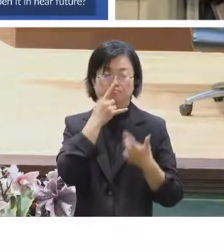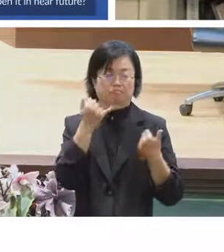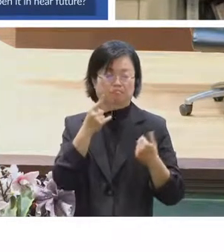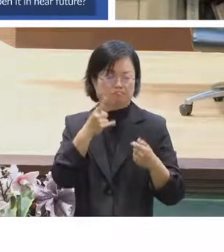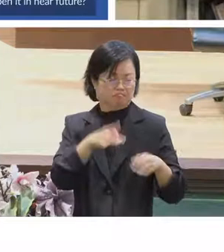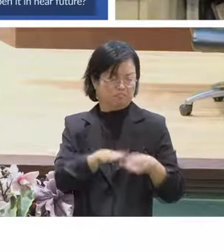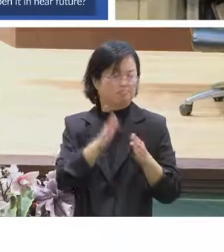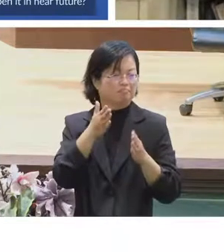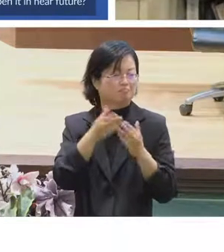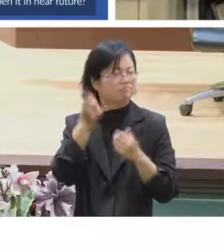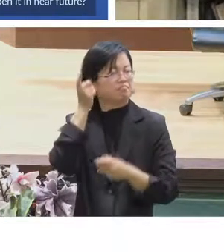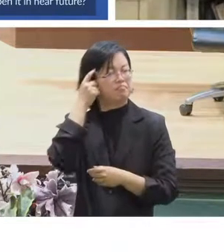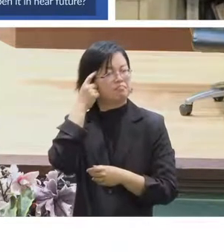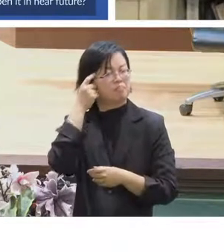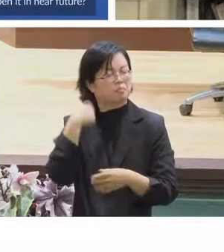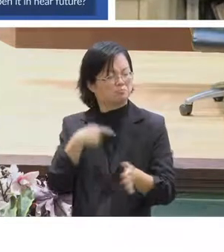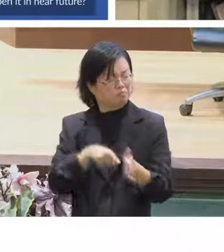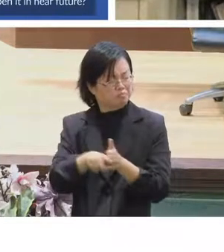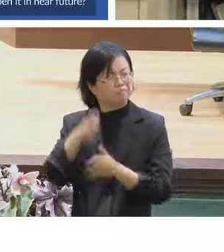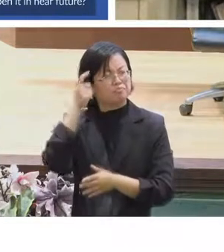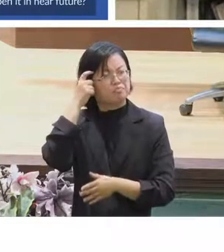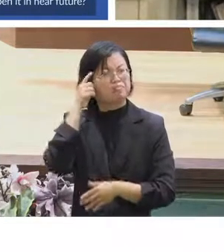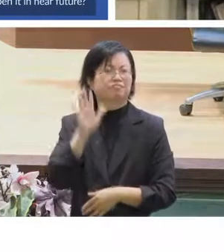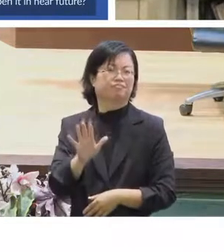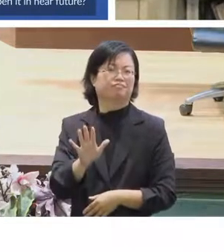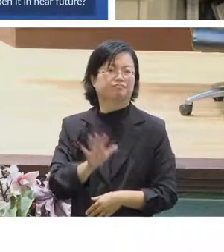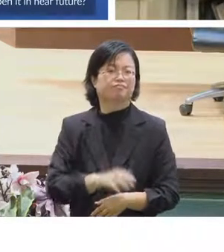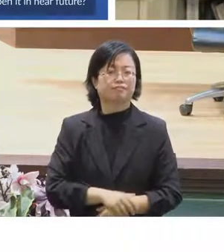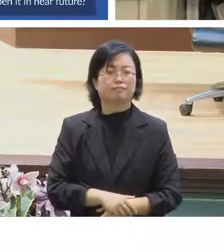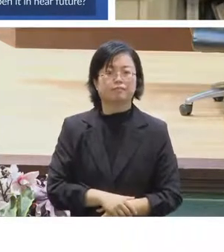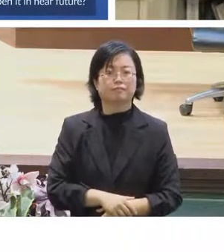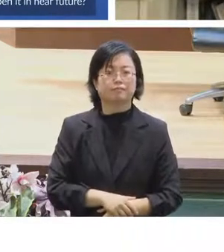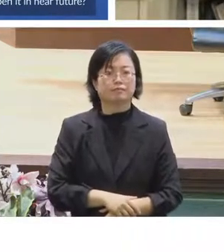想的一直在想的一个问题，因为